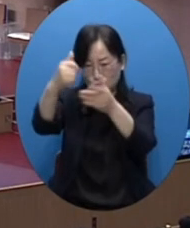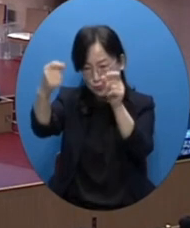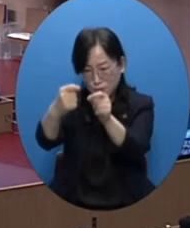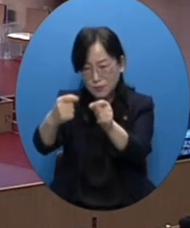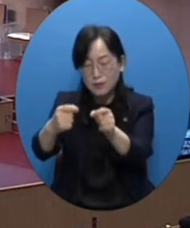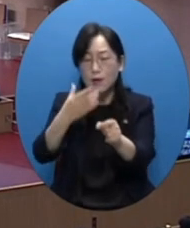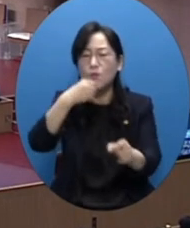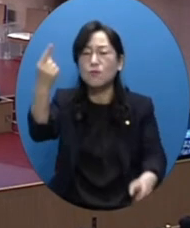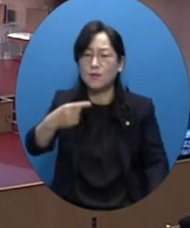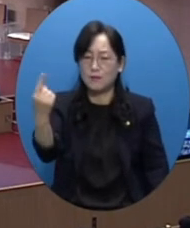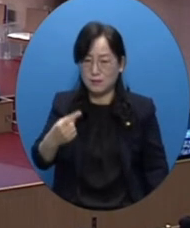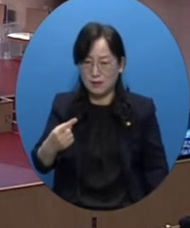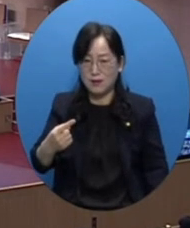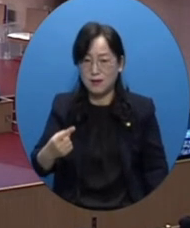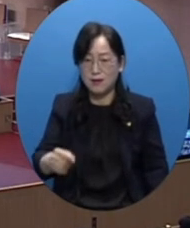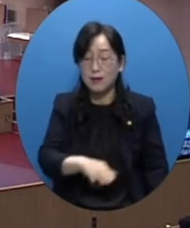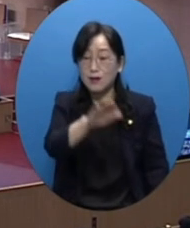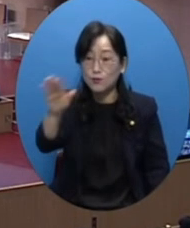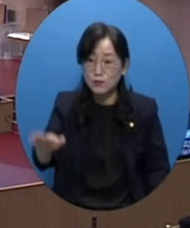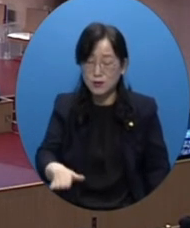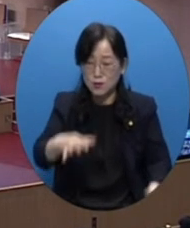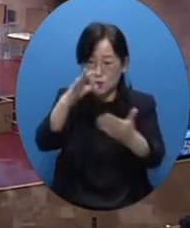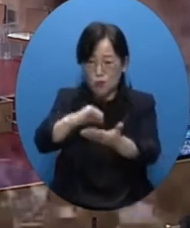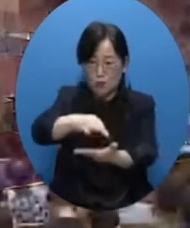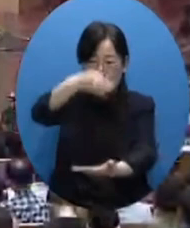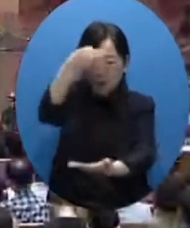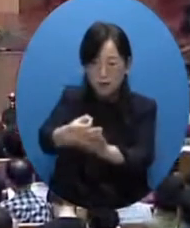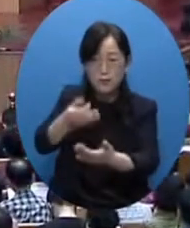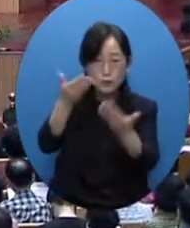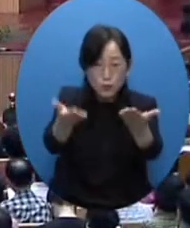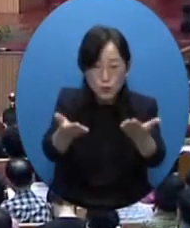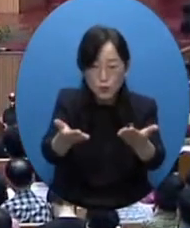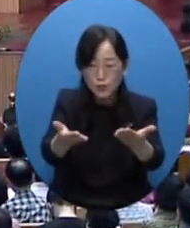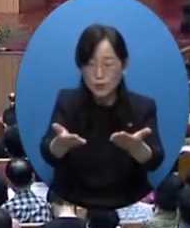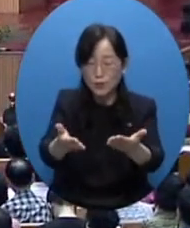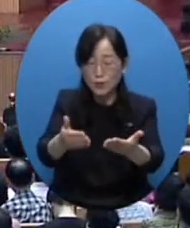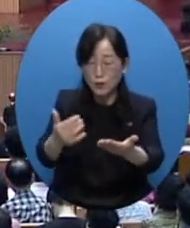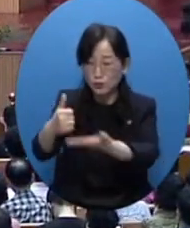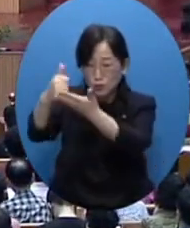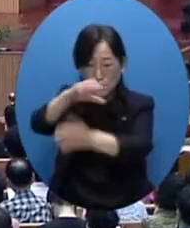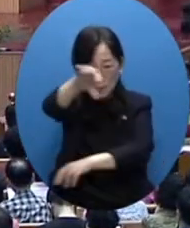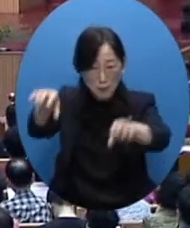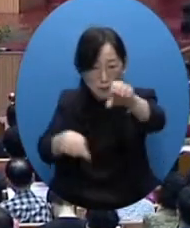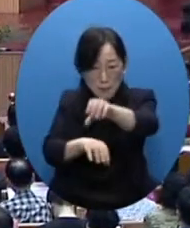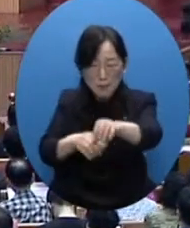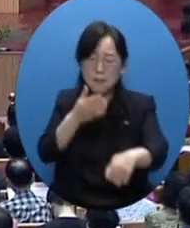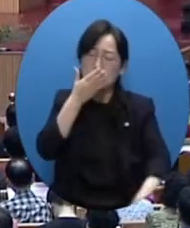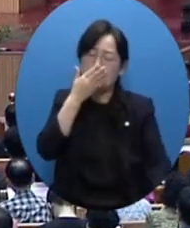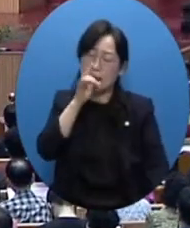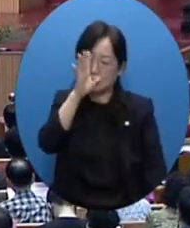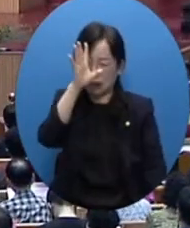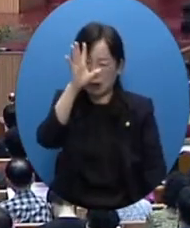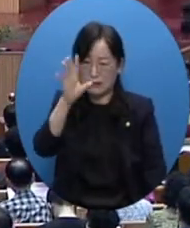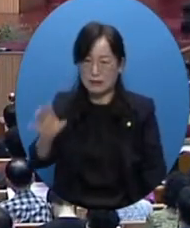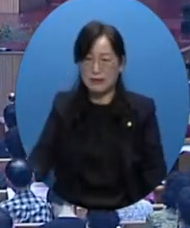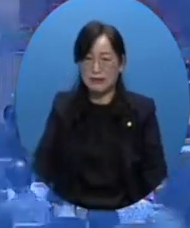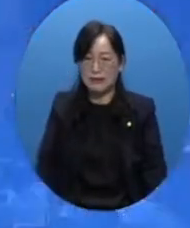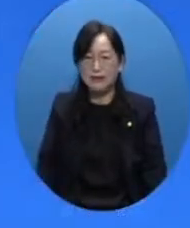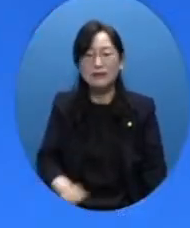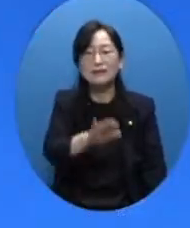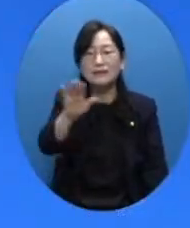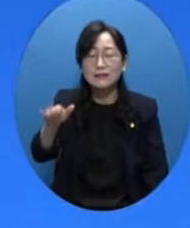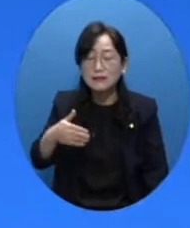많은 것입니다 우리에게 엄마 무 금을 같아도 하더라도 주님과 바꿀 수가 없는 것입니다 우리가 나의